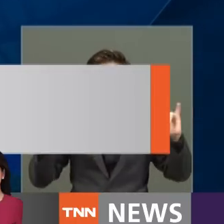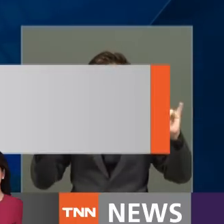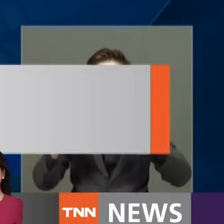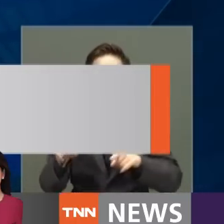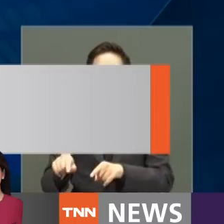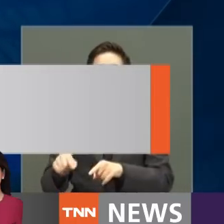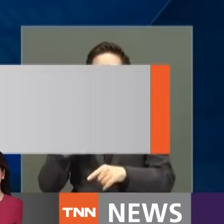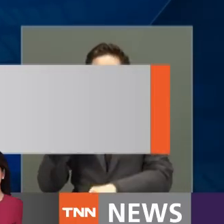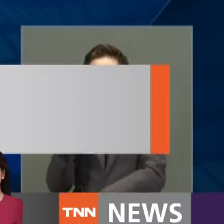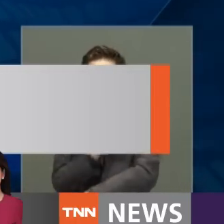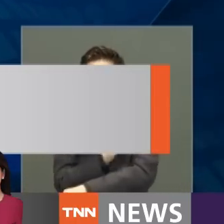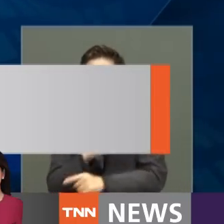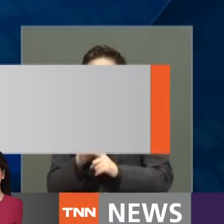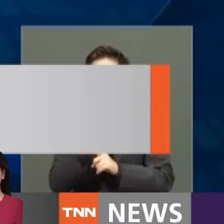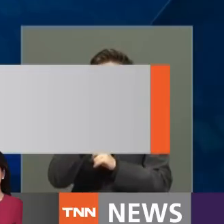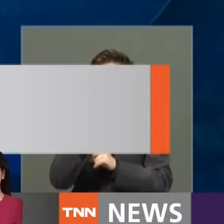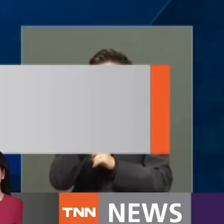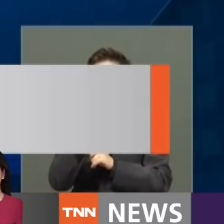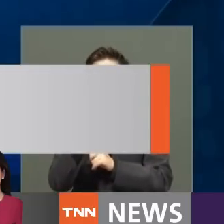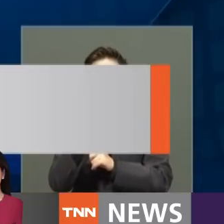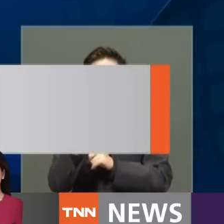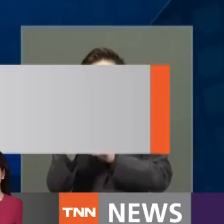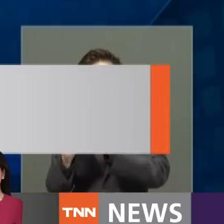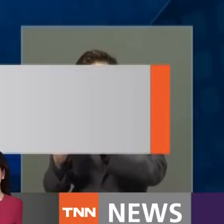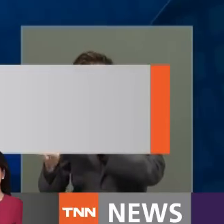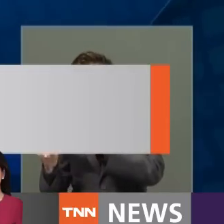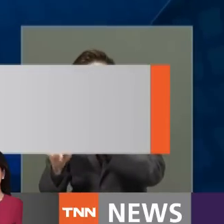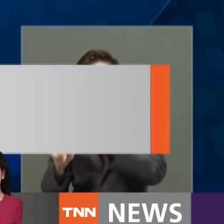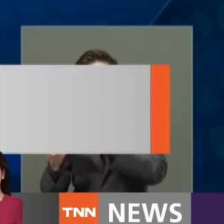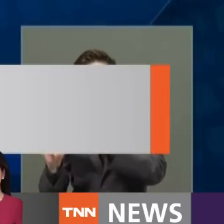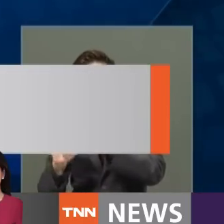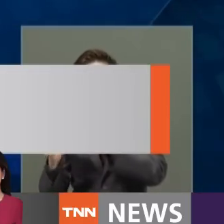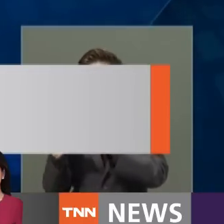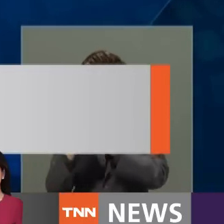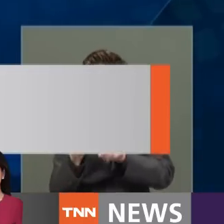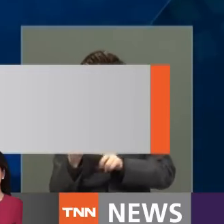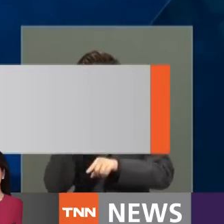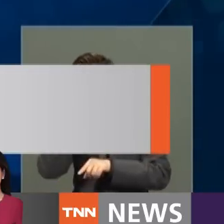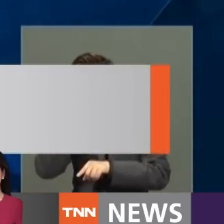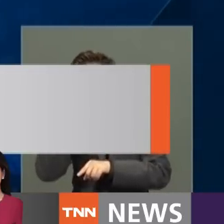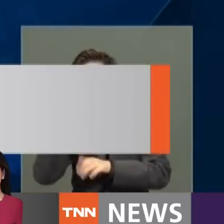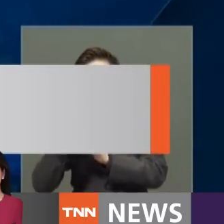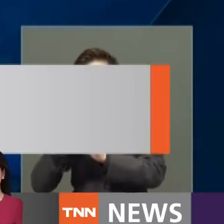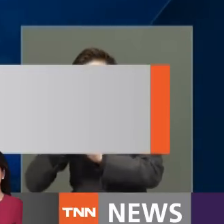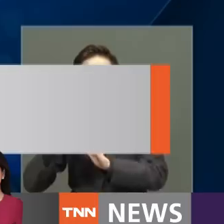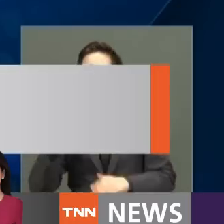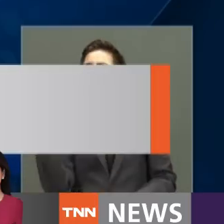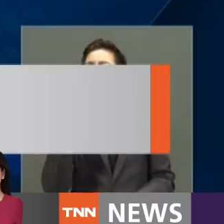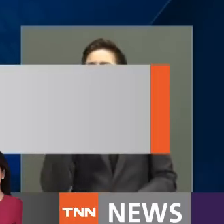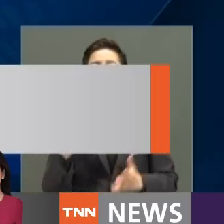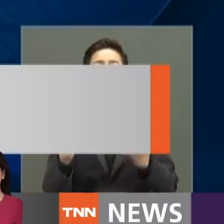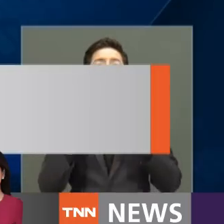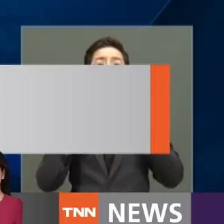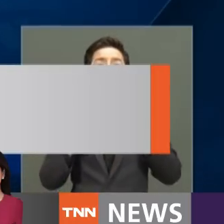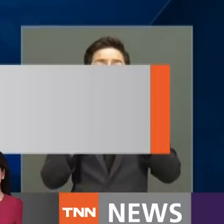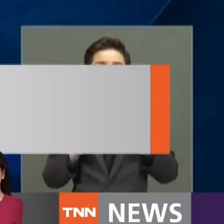หรือได้รับแล้วแต่ยังไม่ครบอาจจะเพิ่งได้เข็มเดียวหรือฉีดเข็ม2ไปไม่ถึง14วันก่อนการเดินทางรวมทั้ง